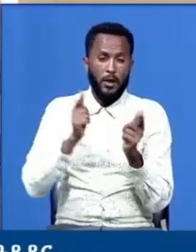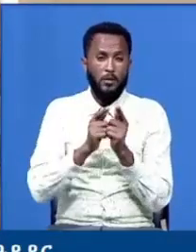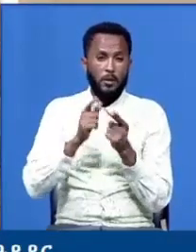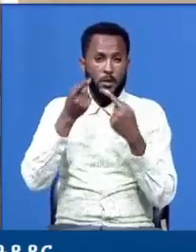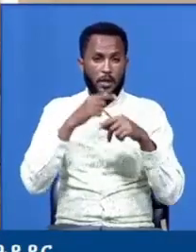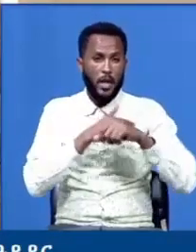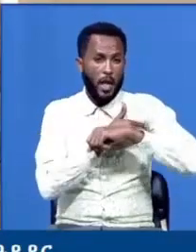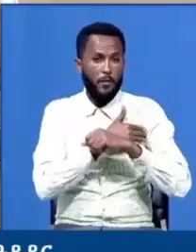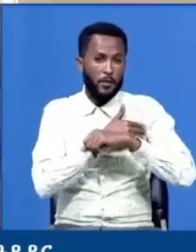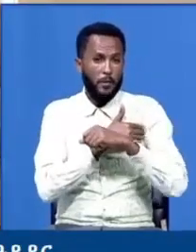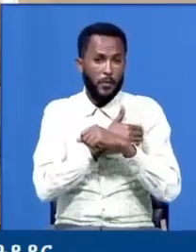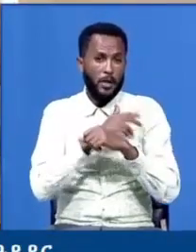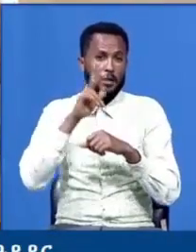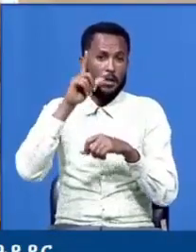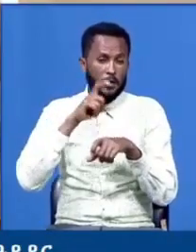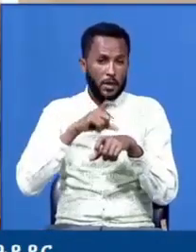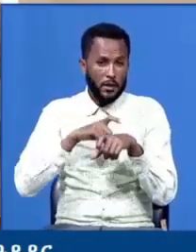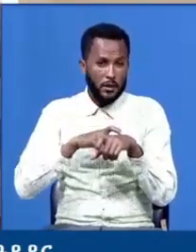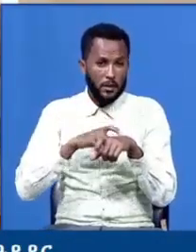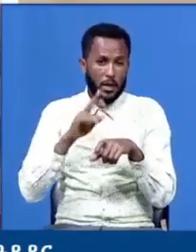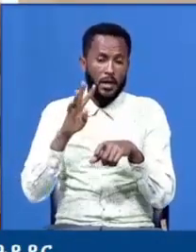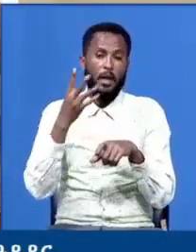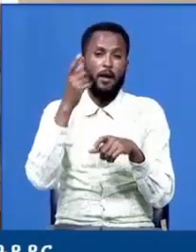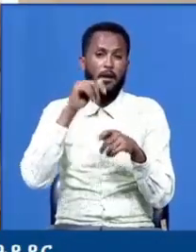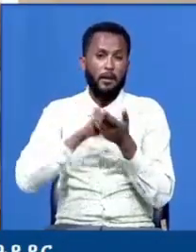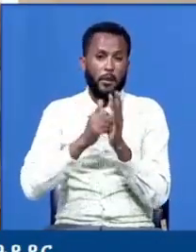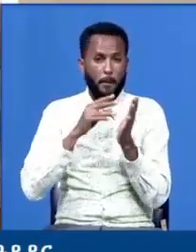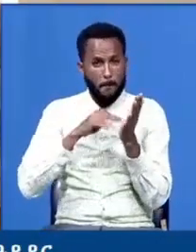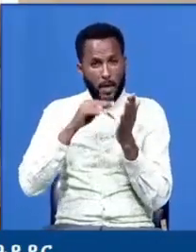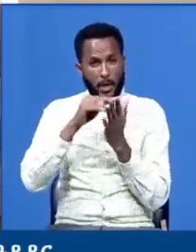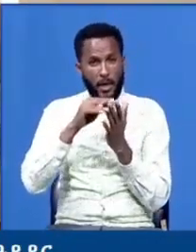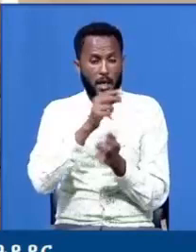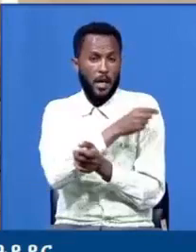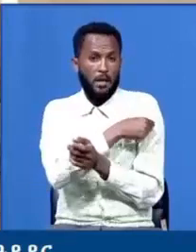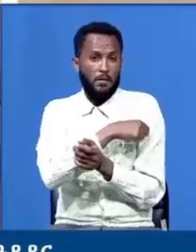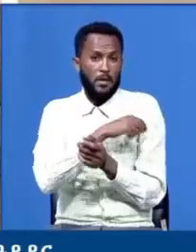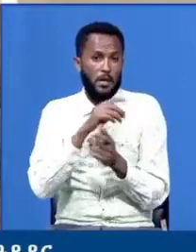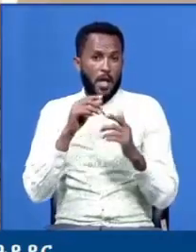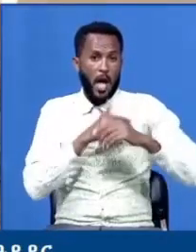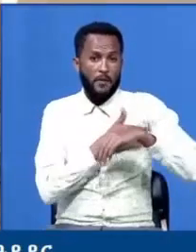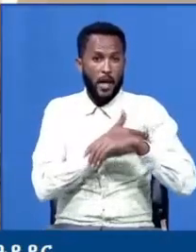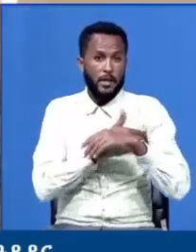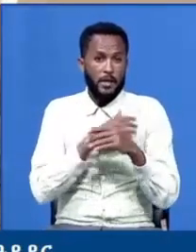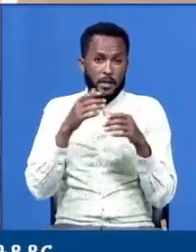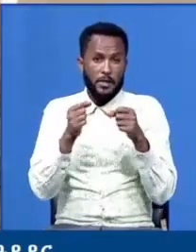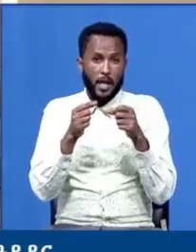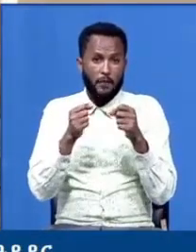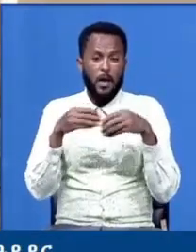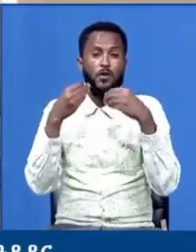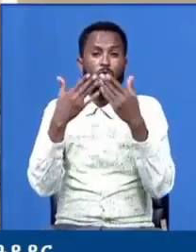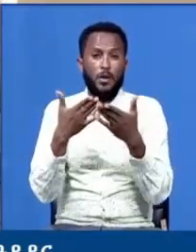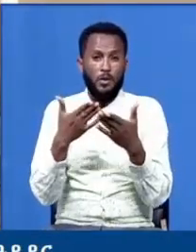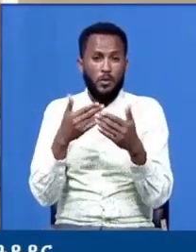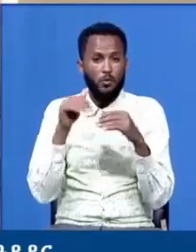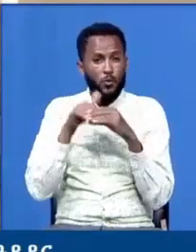ዓዲ ሰለስተ ግዜ ንፈር ተቢላ ኣብዪ ዓዲ ረብዓይ ለውዚ መፂና ደ ኣብዪ ዓዲ ፀባይ ህዋ ነይረ ካብኡ ግን ተዋቓዕ